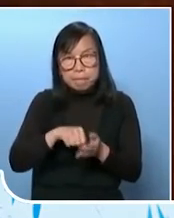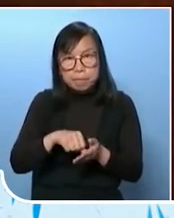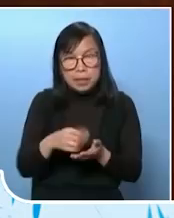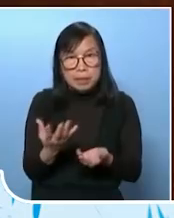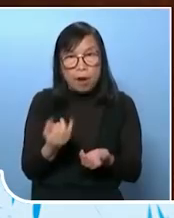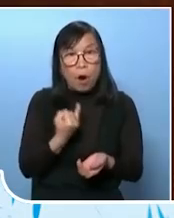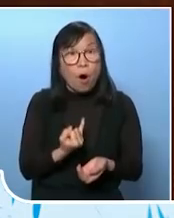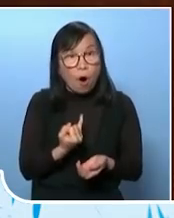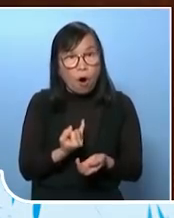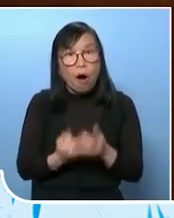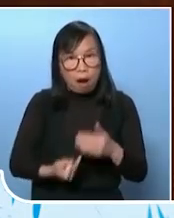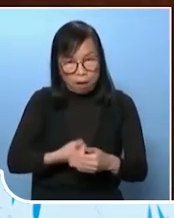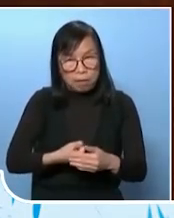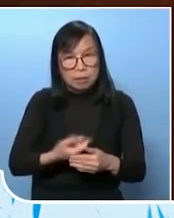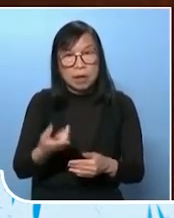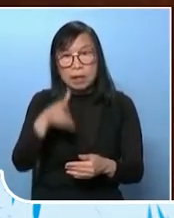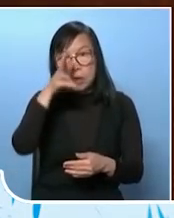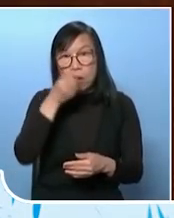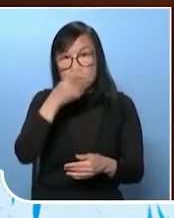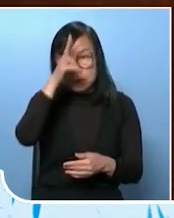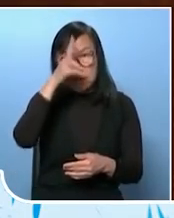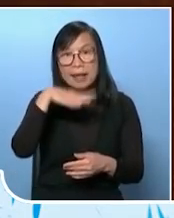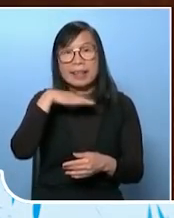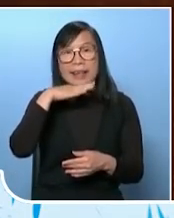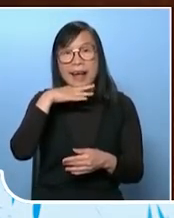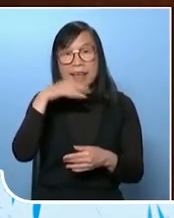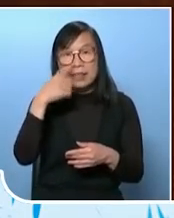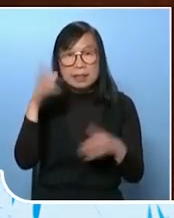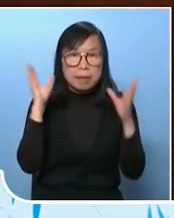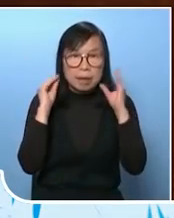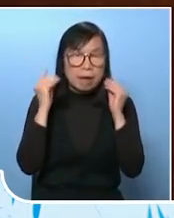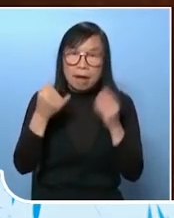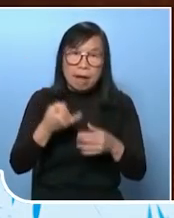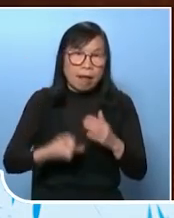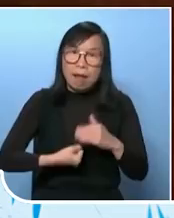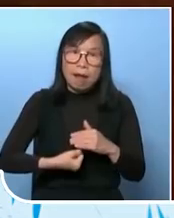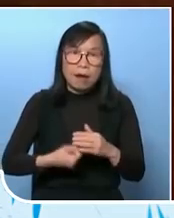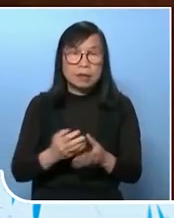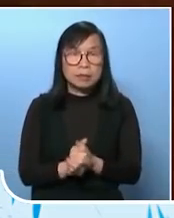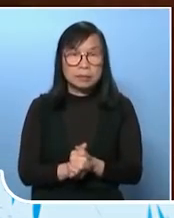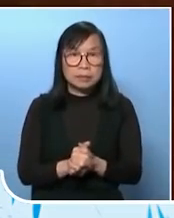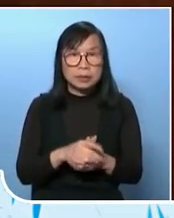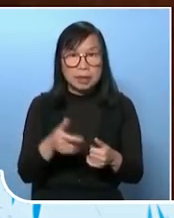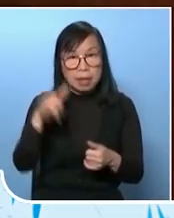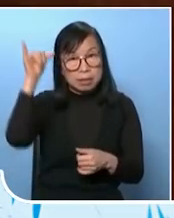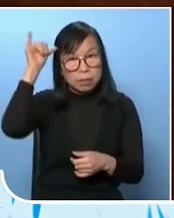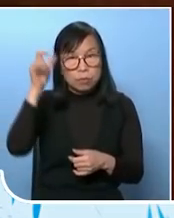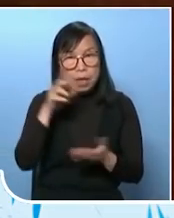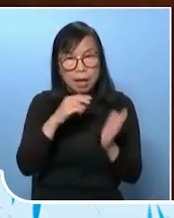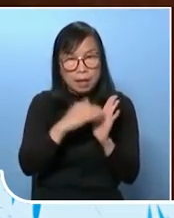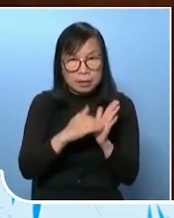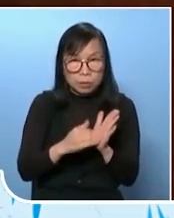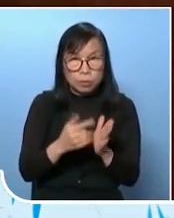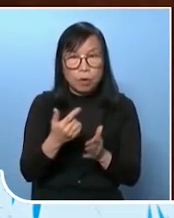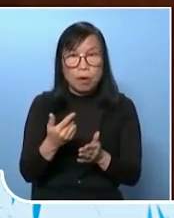我想特區政府就是假新聞的最大的受害者。正如郭議員列舉了，